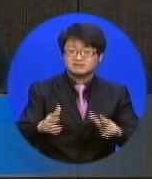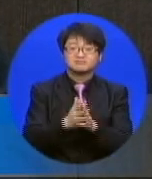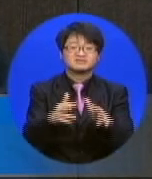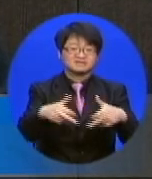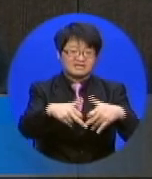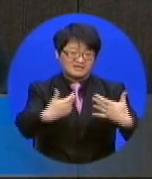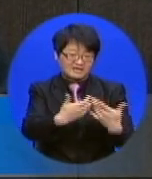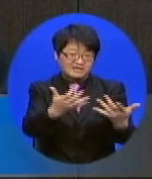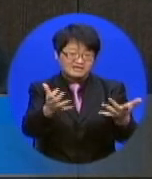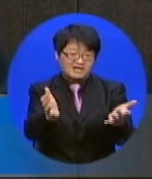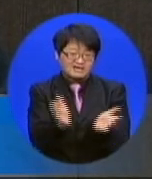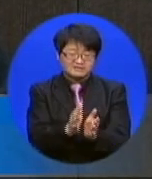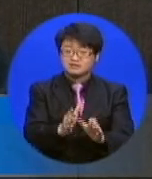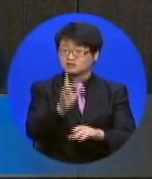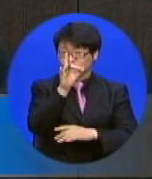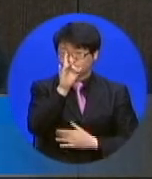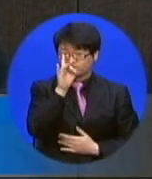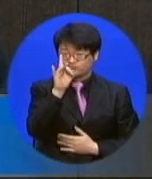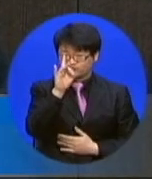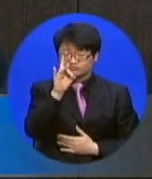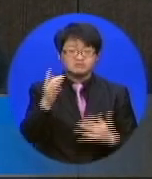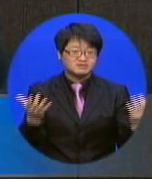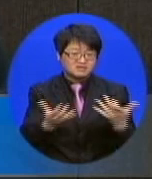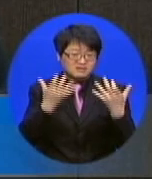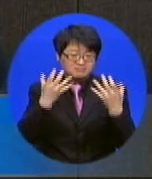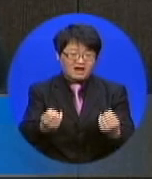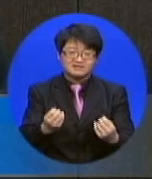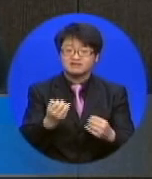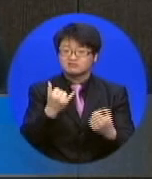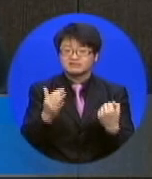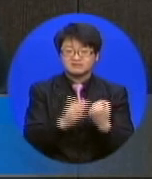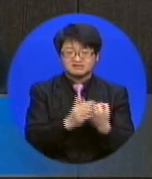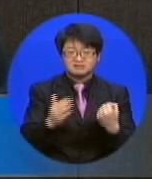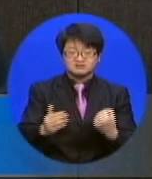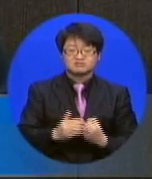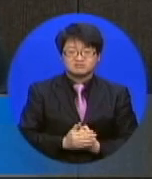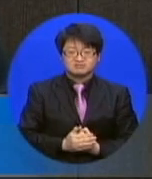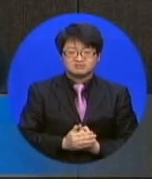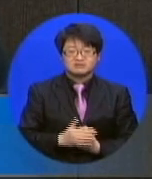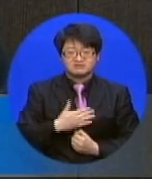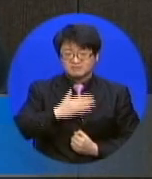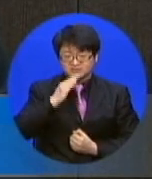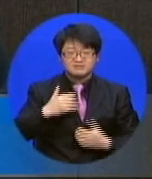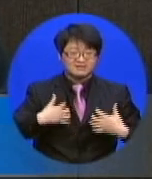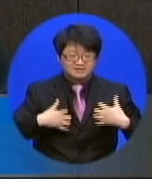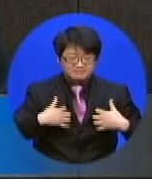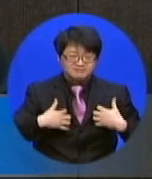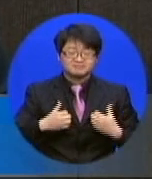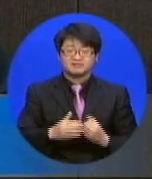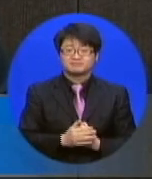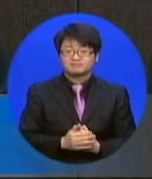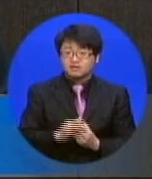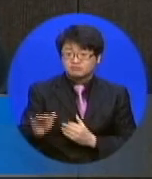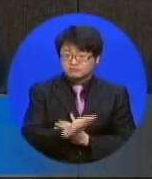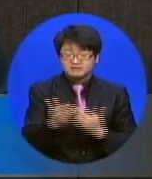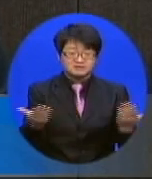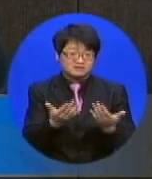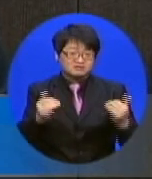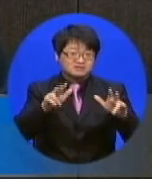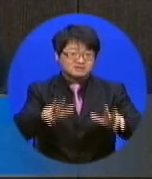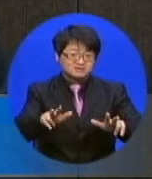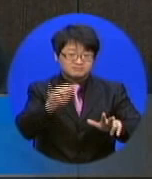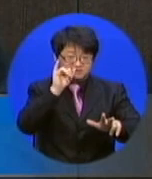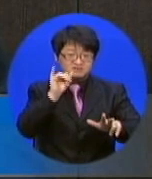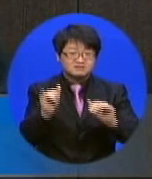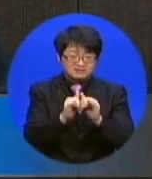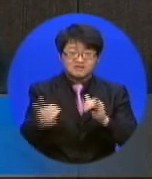장애계의 중심에 서가지고 일을 많이 하고 있고 그래서 정말 저는 기쁩니다. 그리고 우리 임직원 지금 계시는